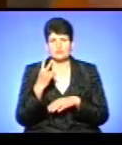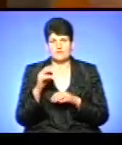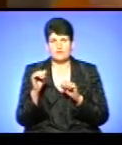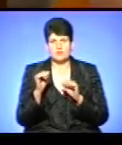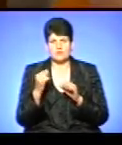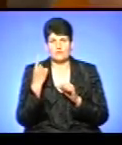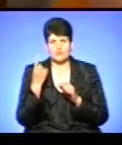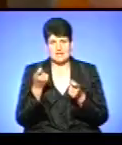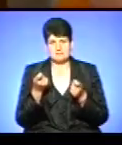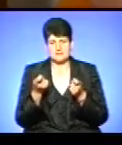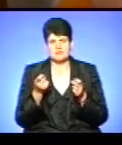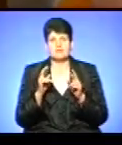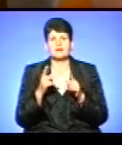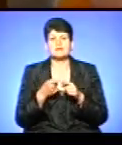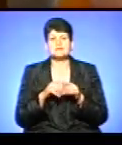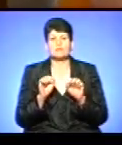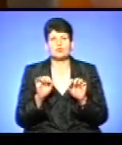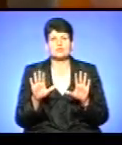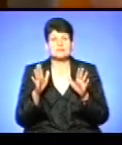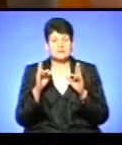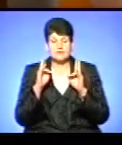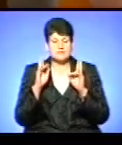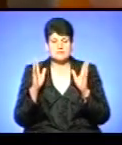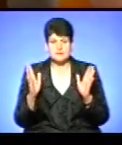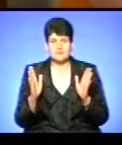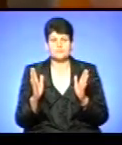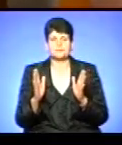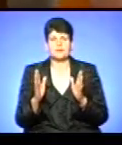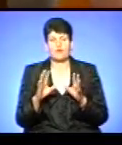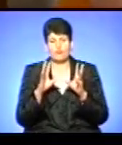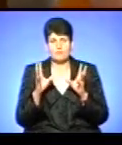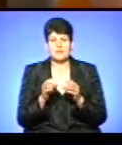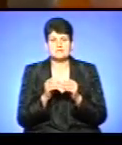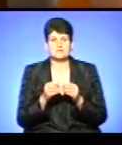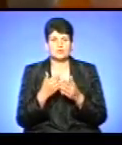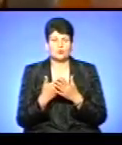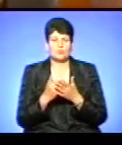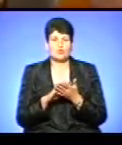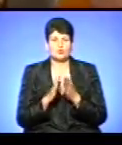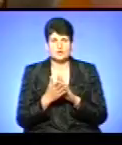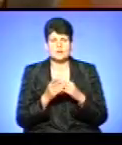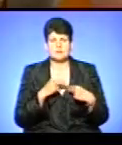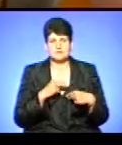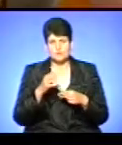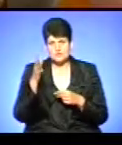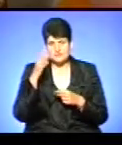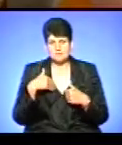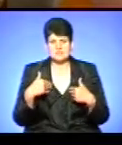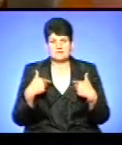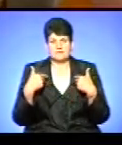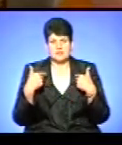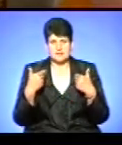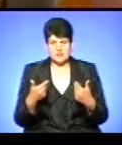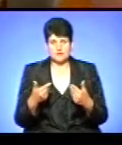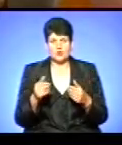одній адміністрації. Як таке могло статися, не знаю. Ну, в принципі, відповідно до типового положення працівників освіти, ми звертаємося